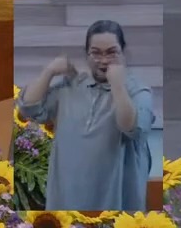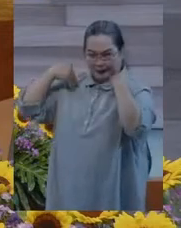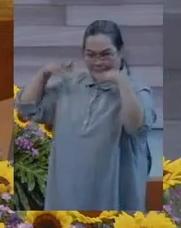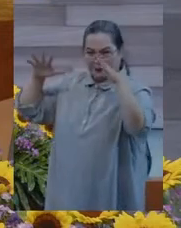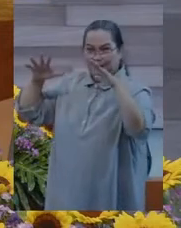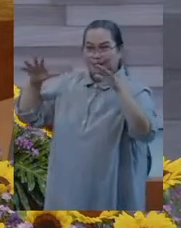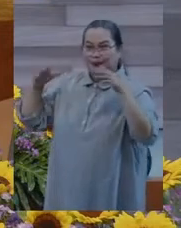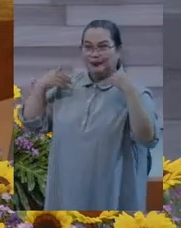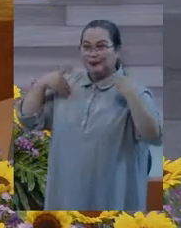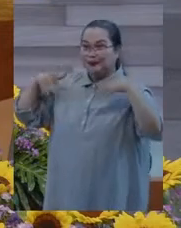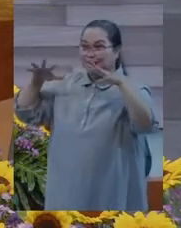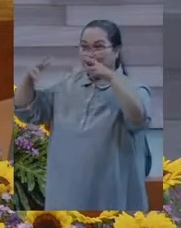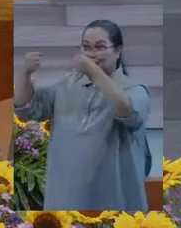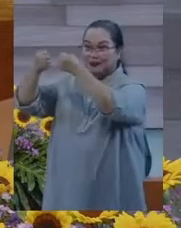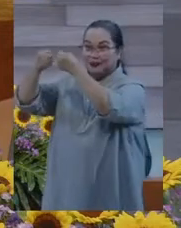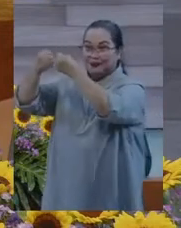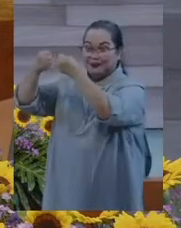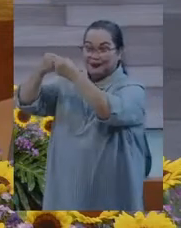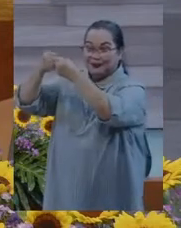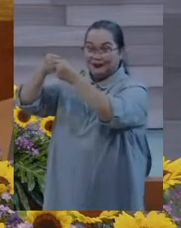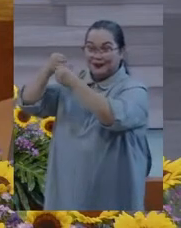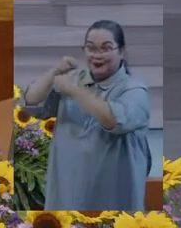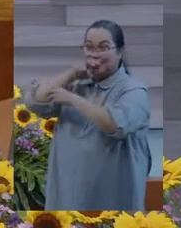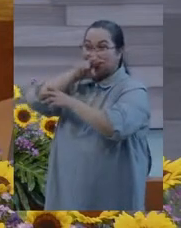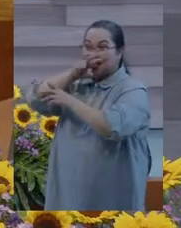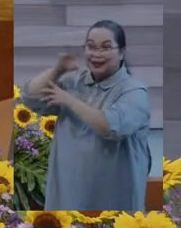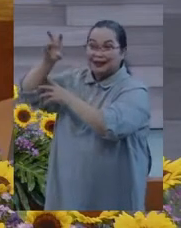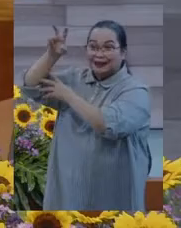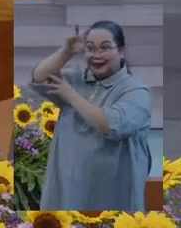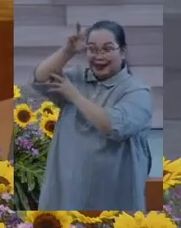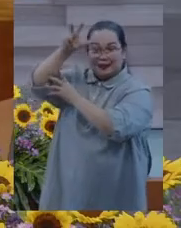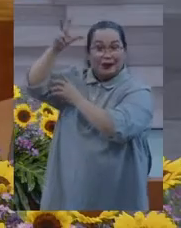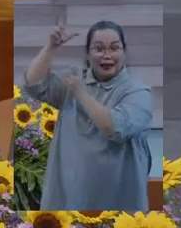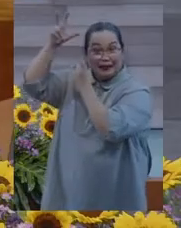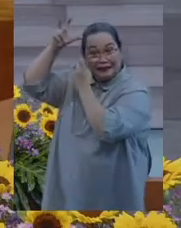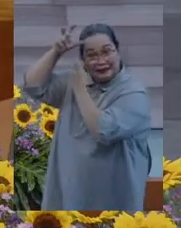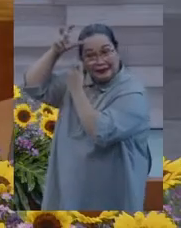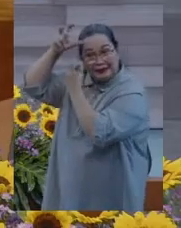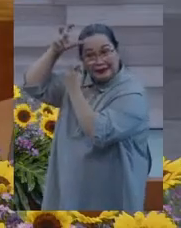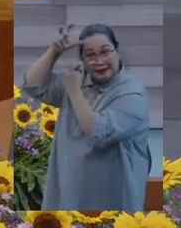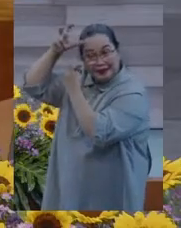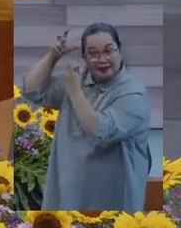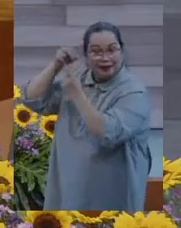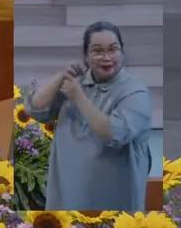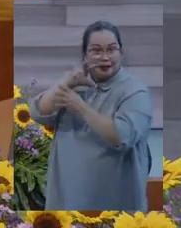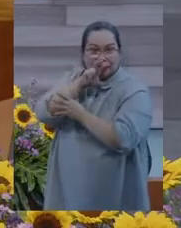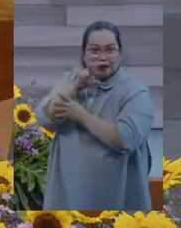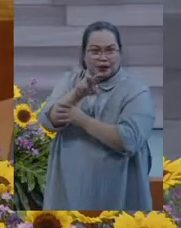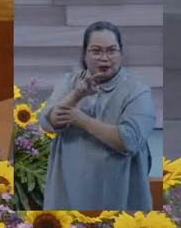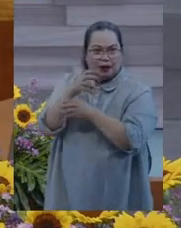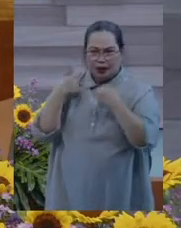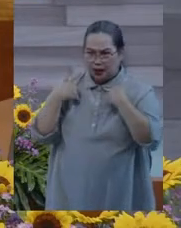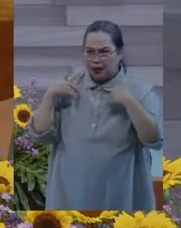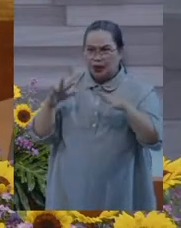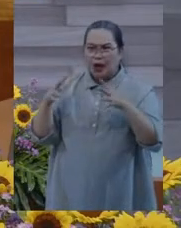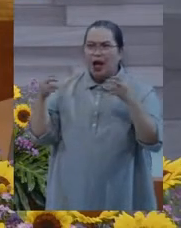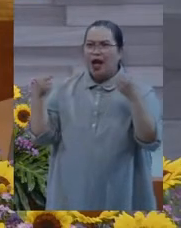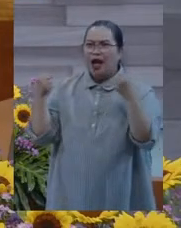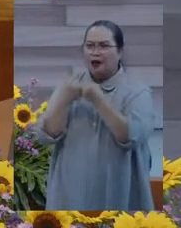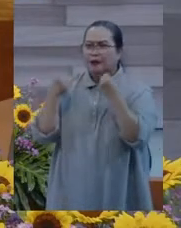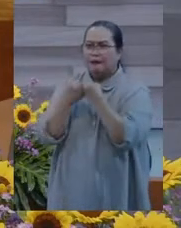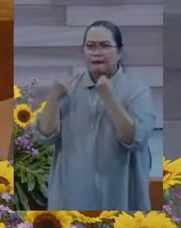angels fighting against the dragon." Si Satanas po 'yon. "And the dragon and his angels fought